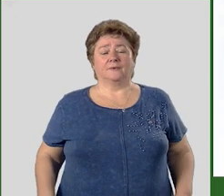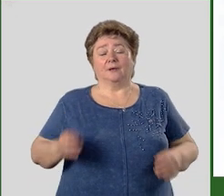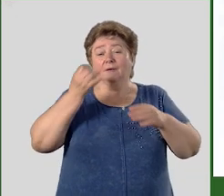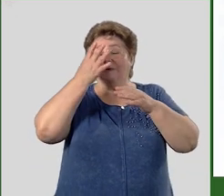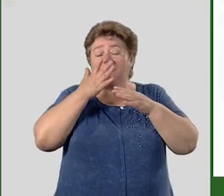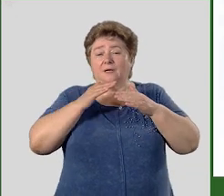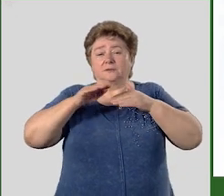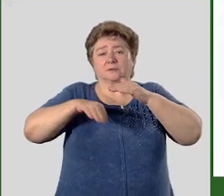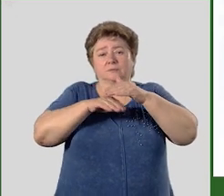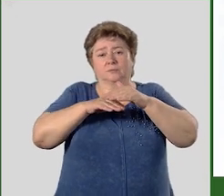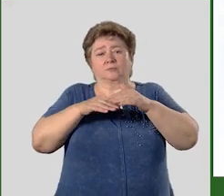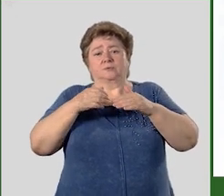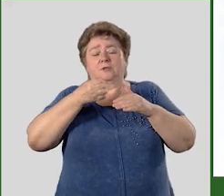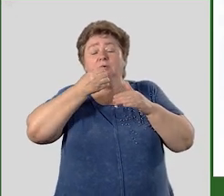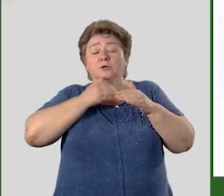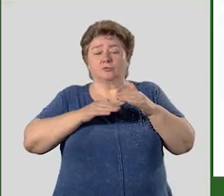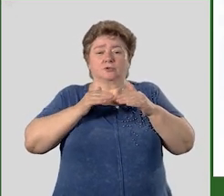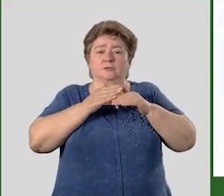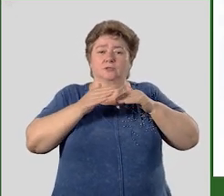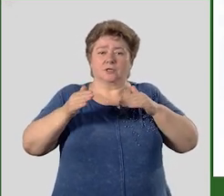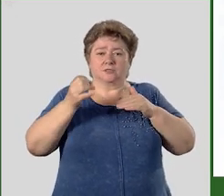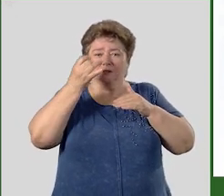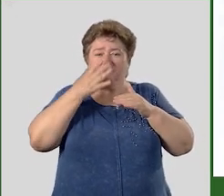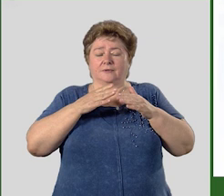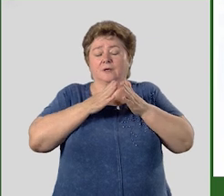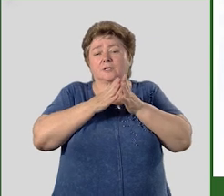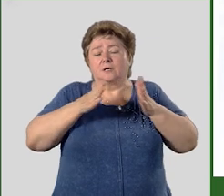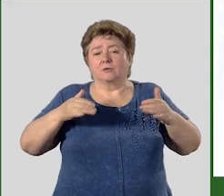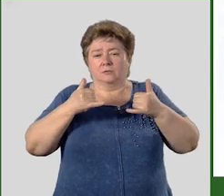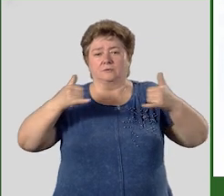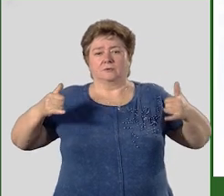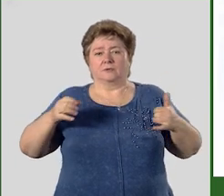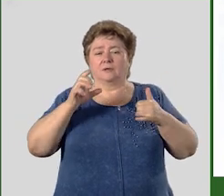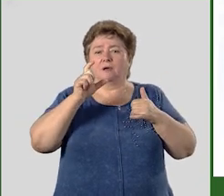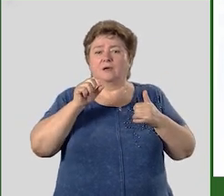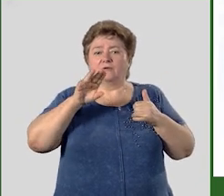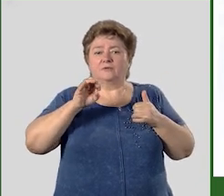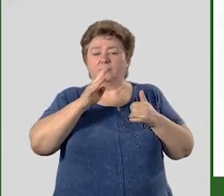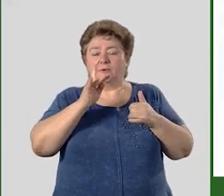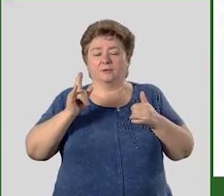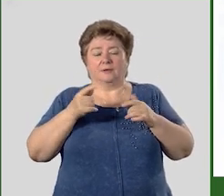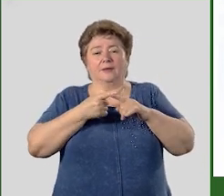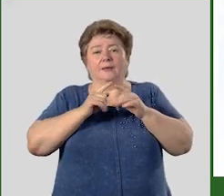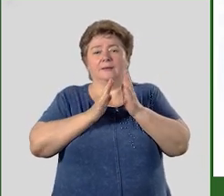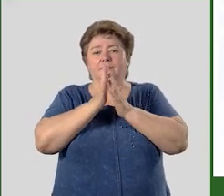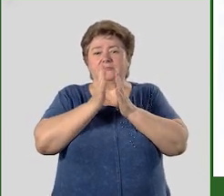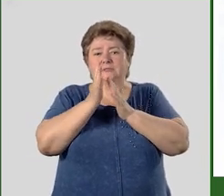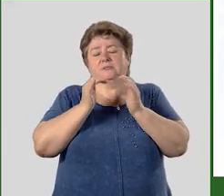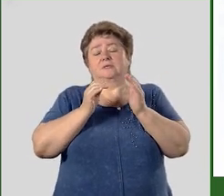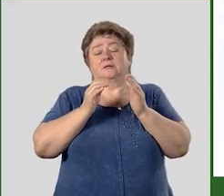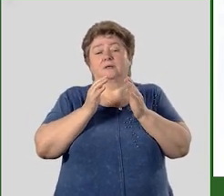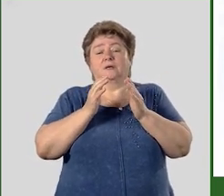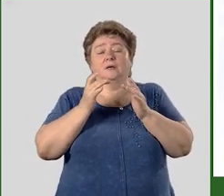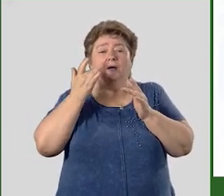В африканских пустынях южного полушария широко распространены эфемеры. Это травянистые